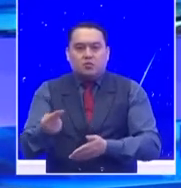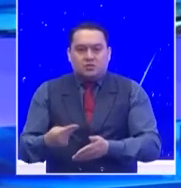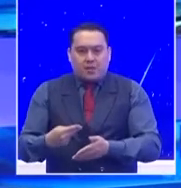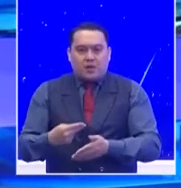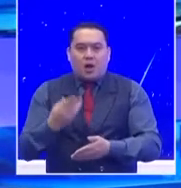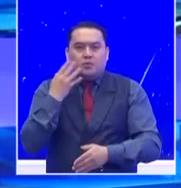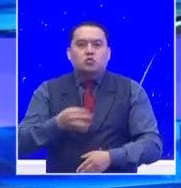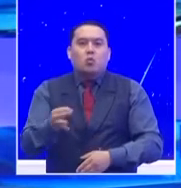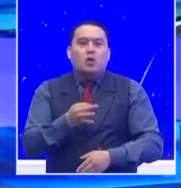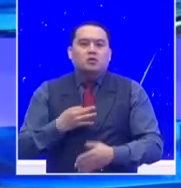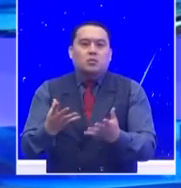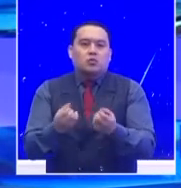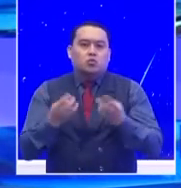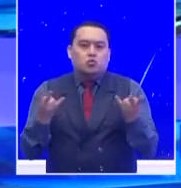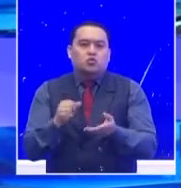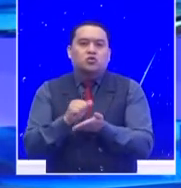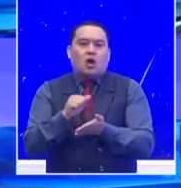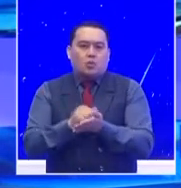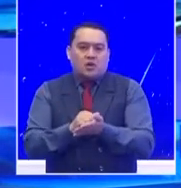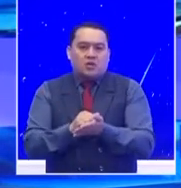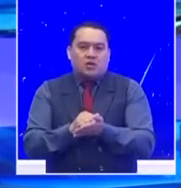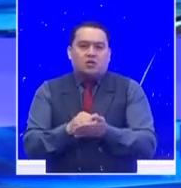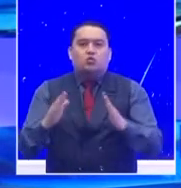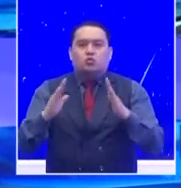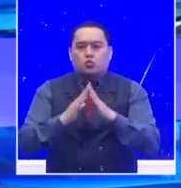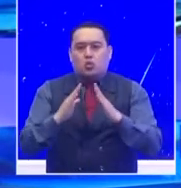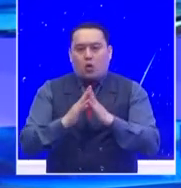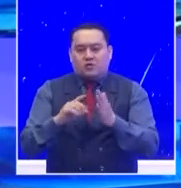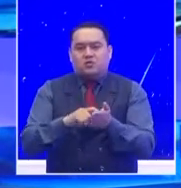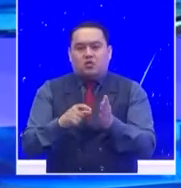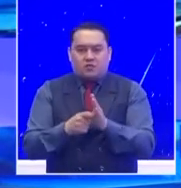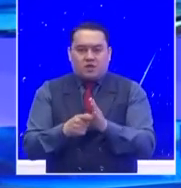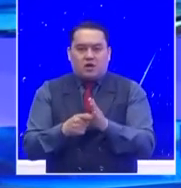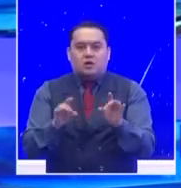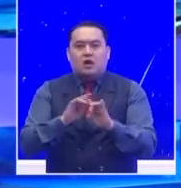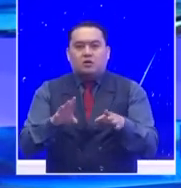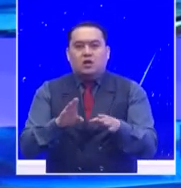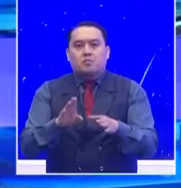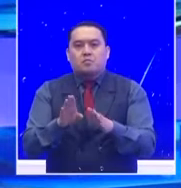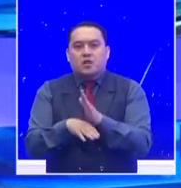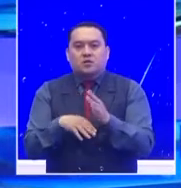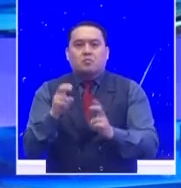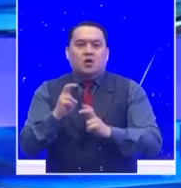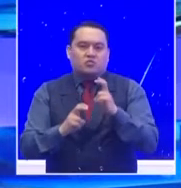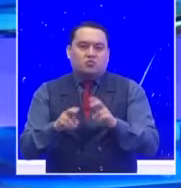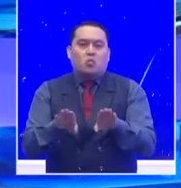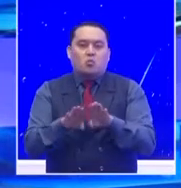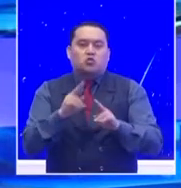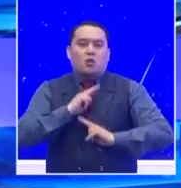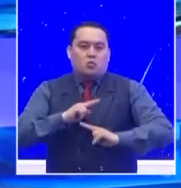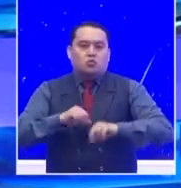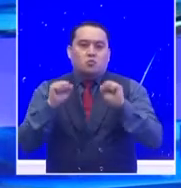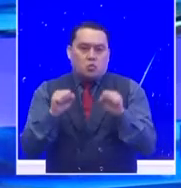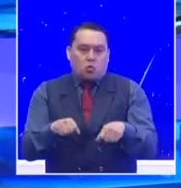подписи. ЖТСУСы получают необходимые документы, не выходя из дома или офиса, так сказать, без отрыва от производства. Каков же